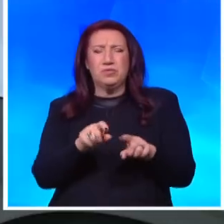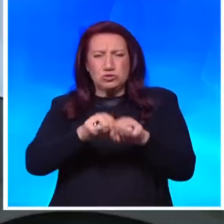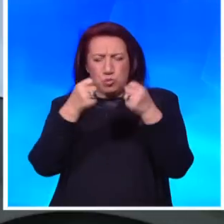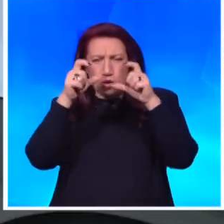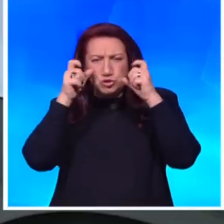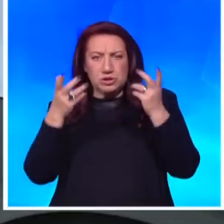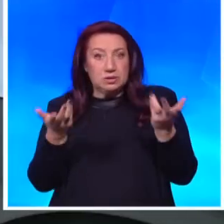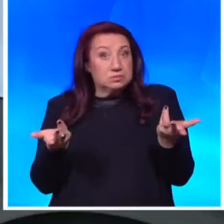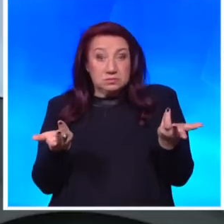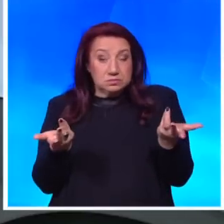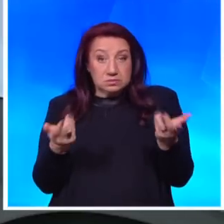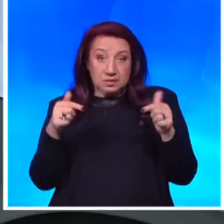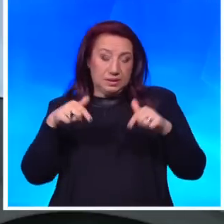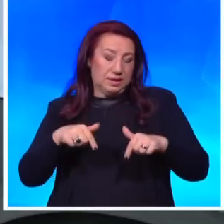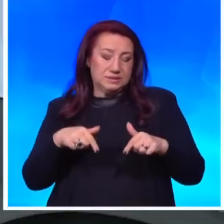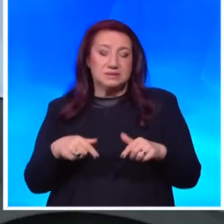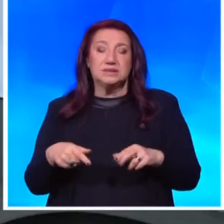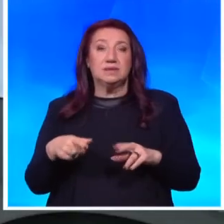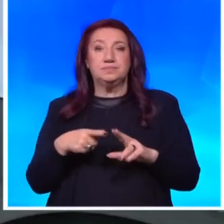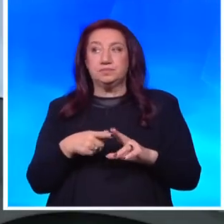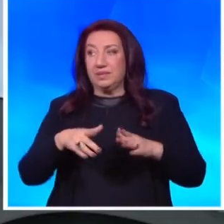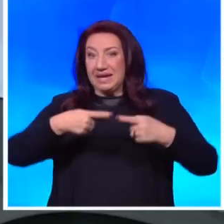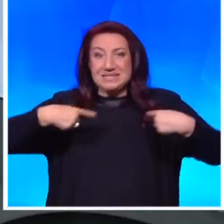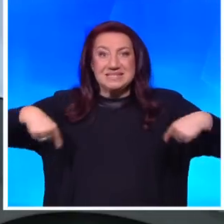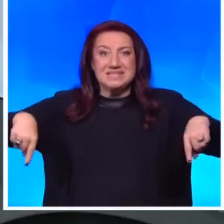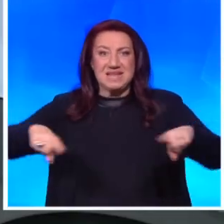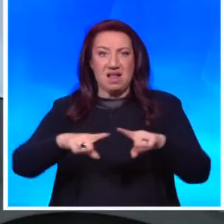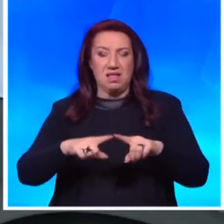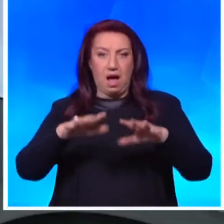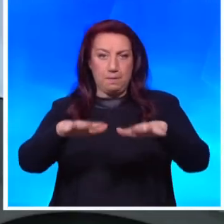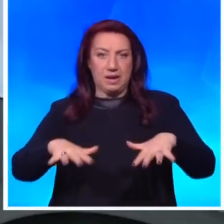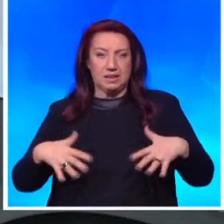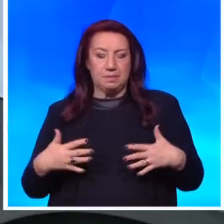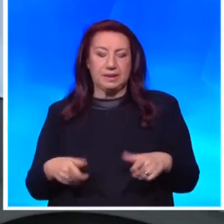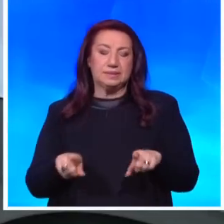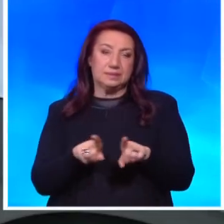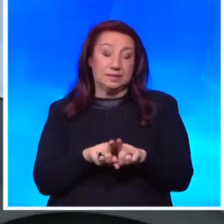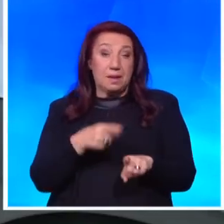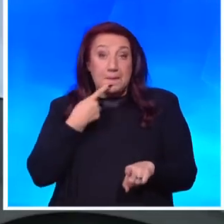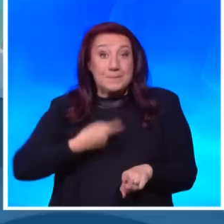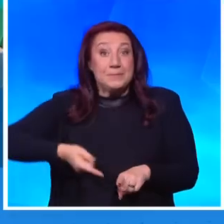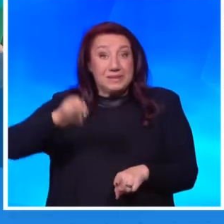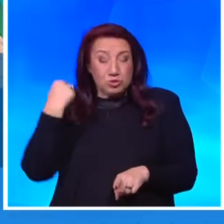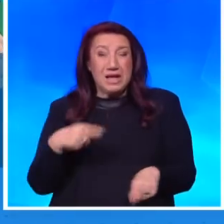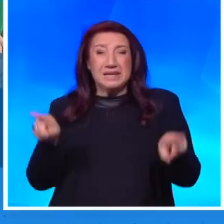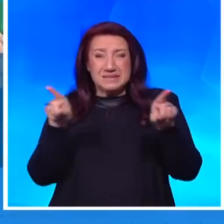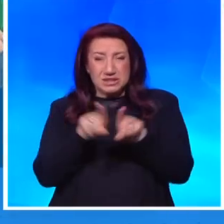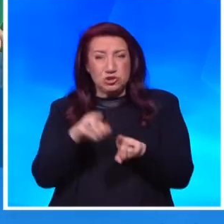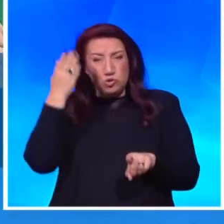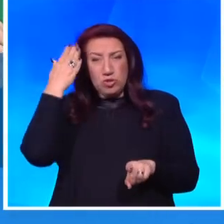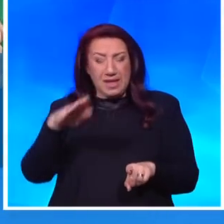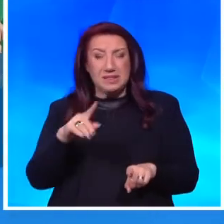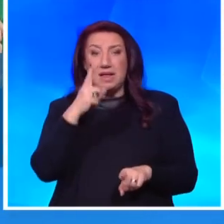Добър вечер. Днес в пленарната зала станахме свидетели на дежавю. Точно преди една година, на празника 1 юни, от Възраждане